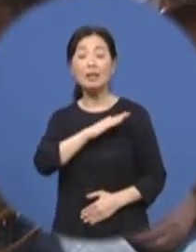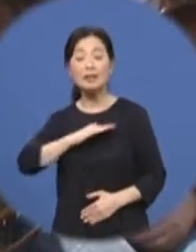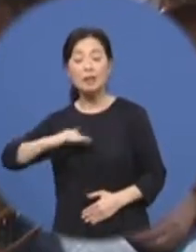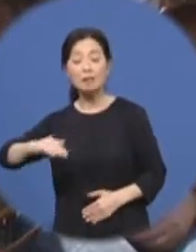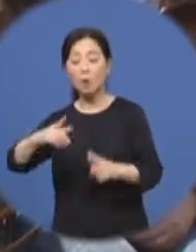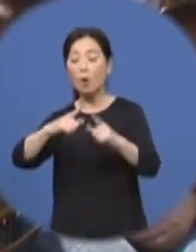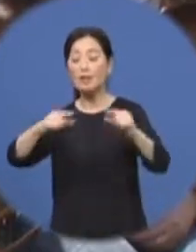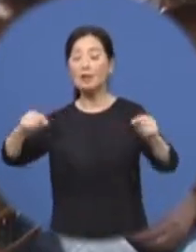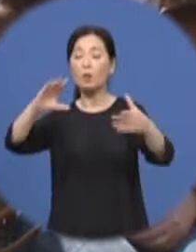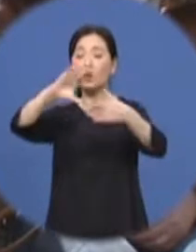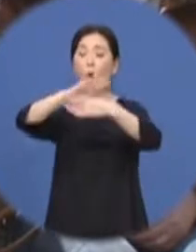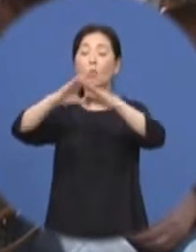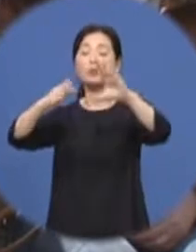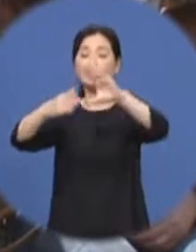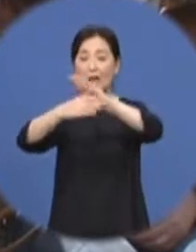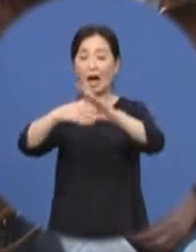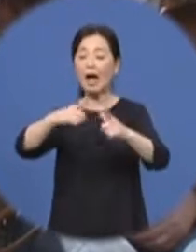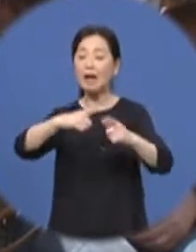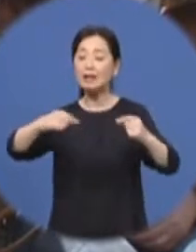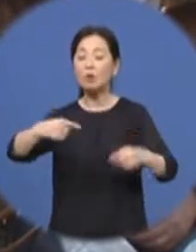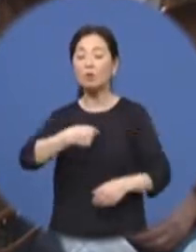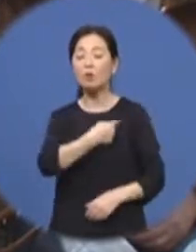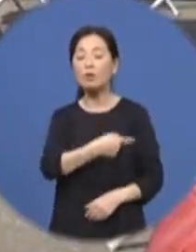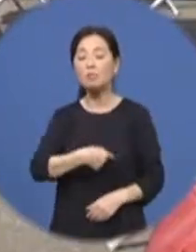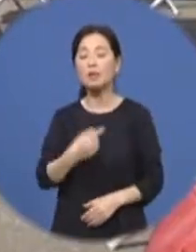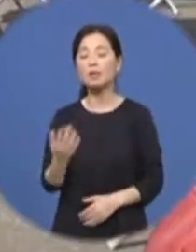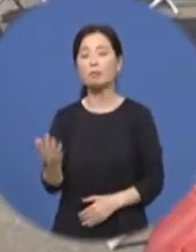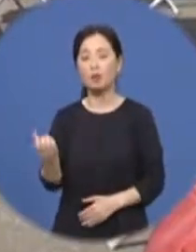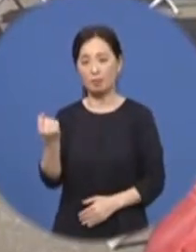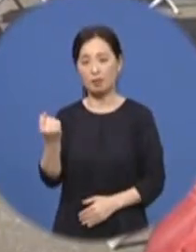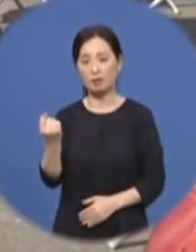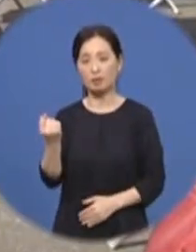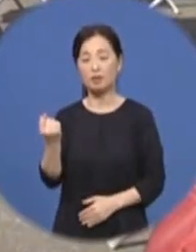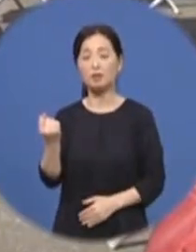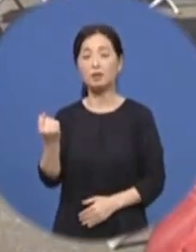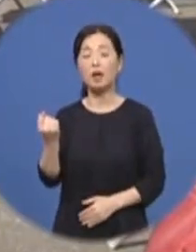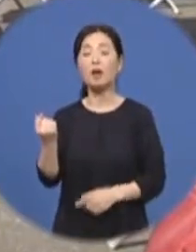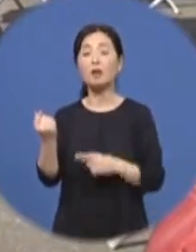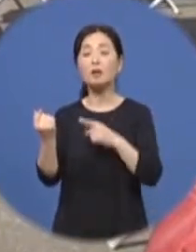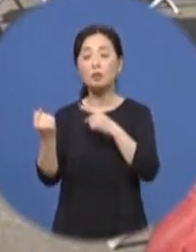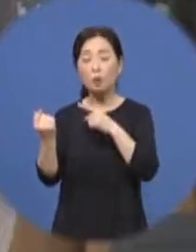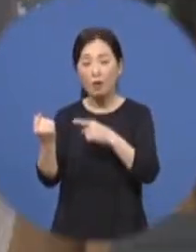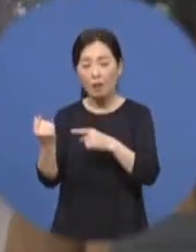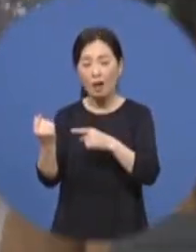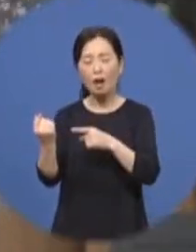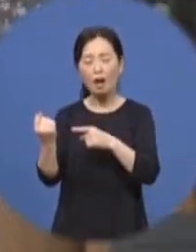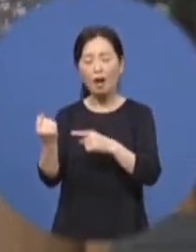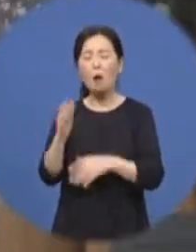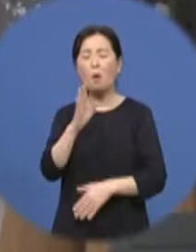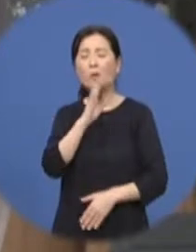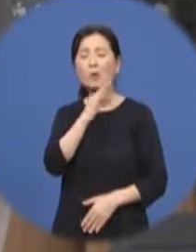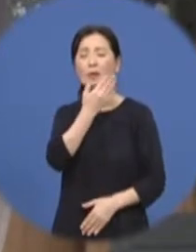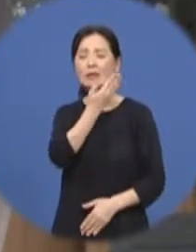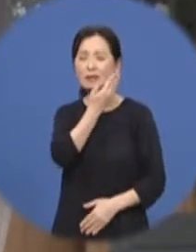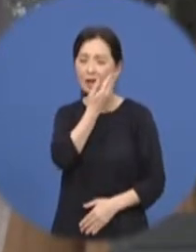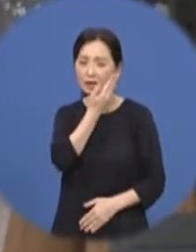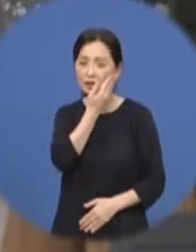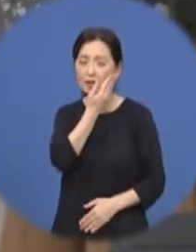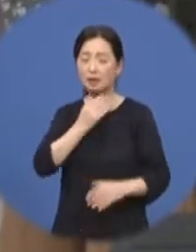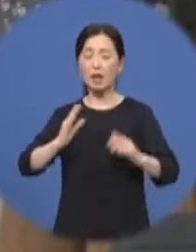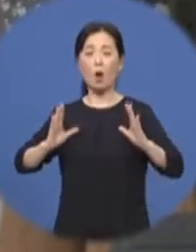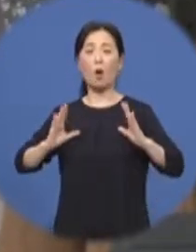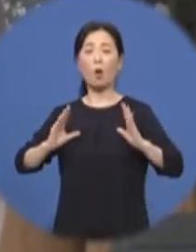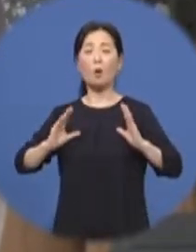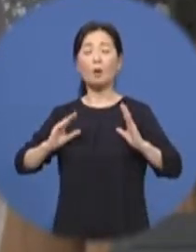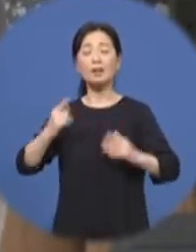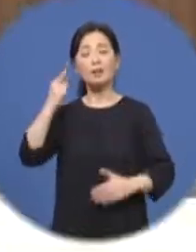本の文化、日本の思いというのがあって、そういったものを本当にこれは大切なんだよと、自分でも誇りに思い